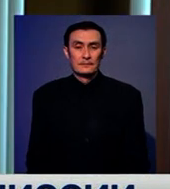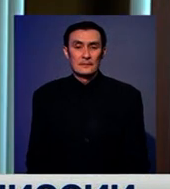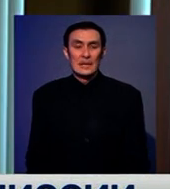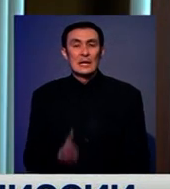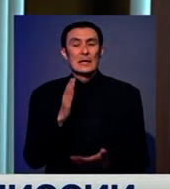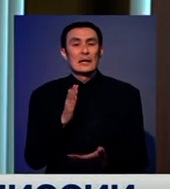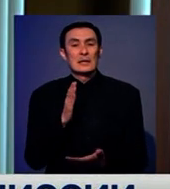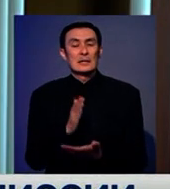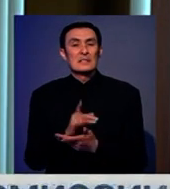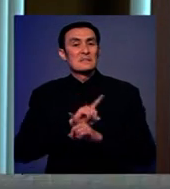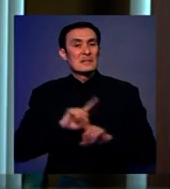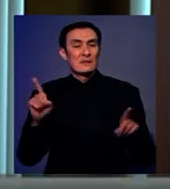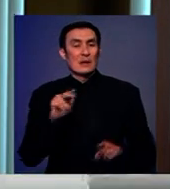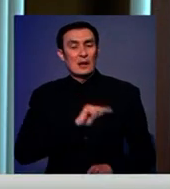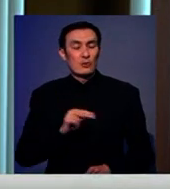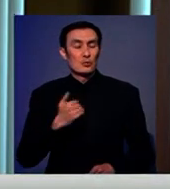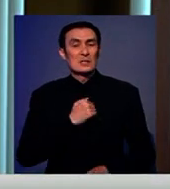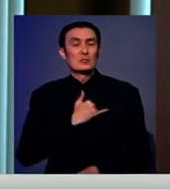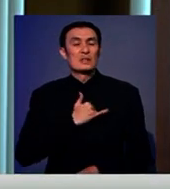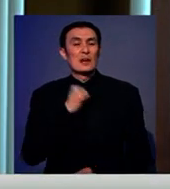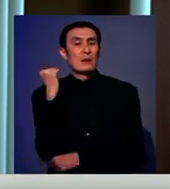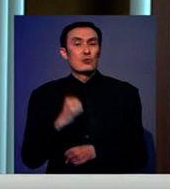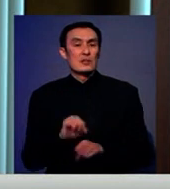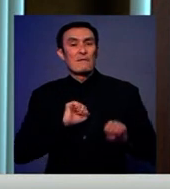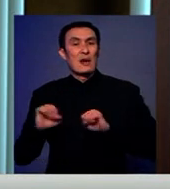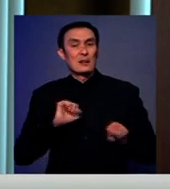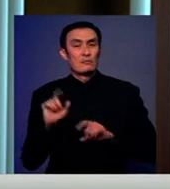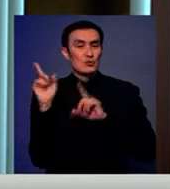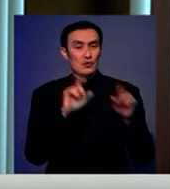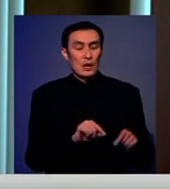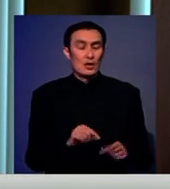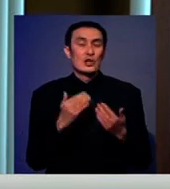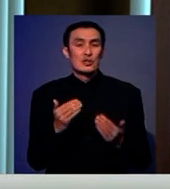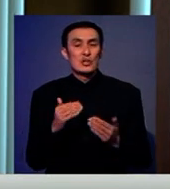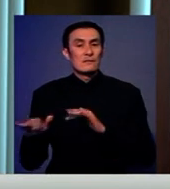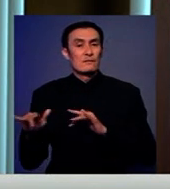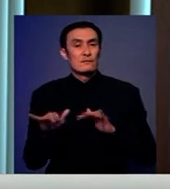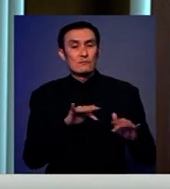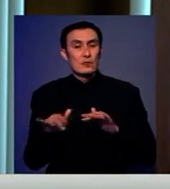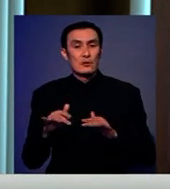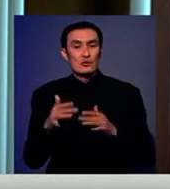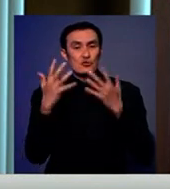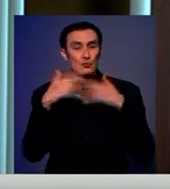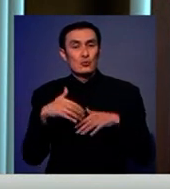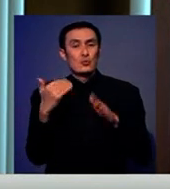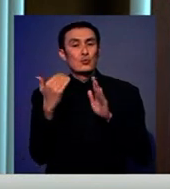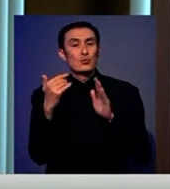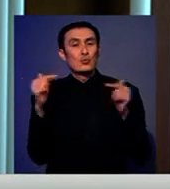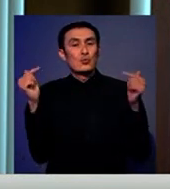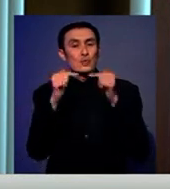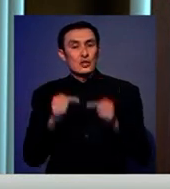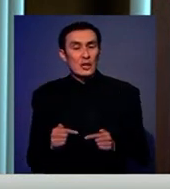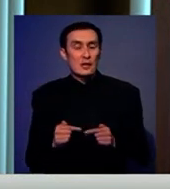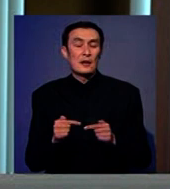Есть специфика нашего региона, есть вахтовые методы работы. Сейчас ведутся уточнения именно на